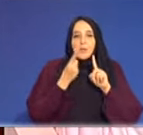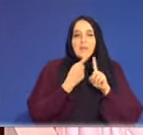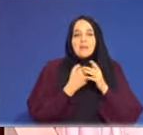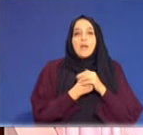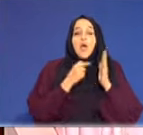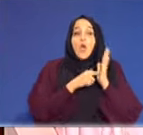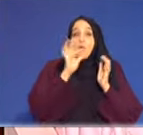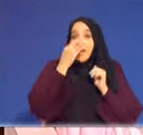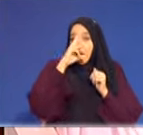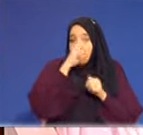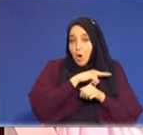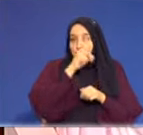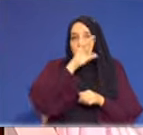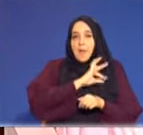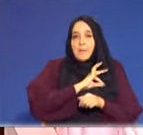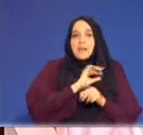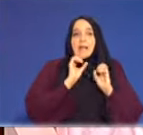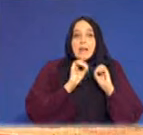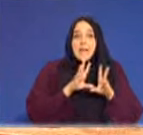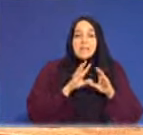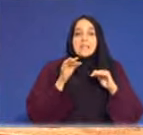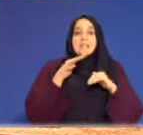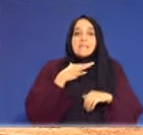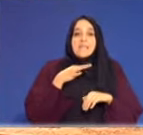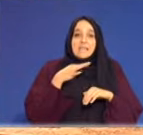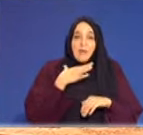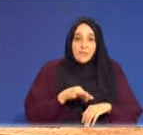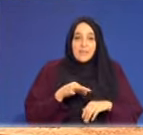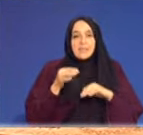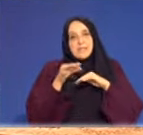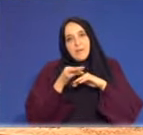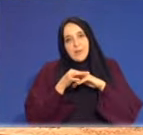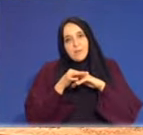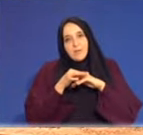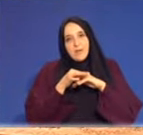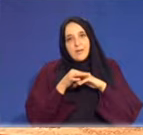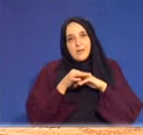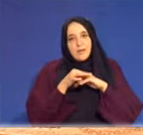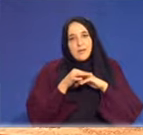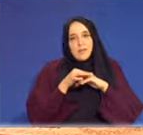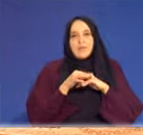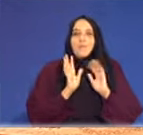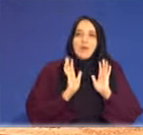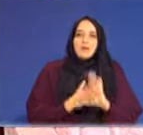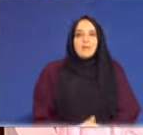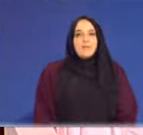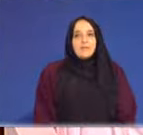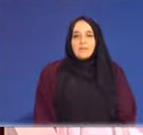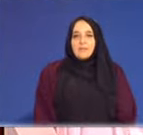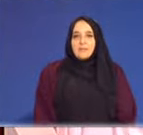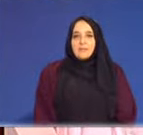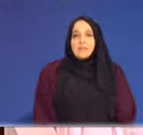مات الله يرحمه واش خلى بنته وخلى زوجته والطفله ويماه. هي